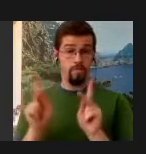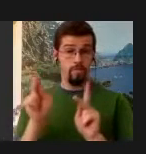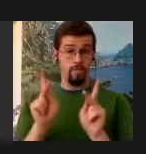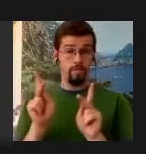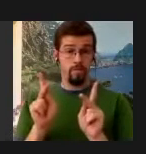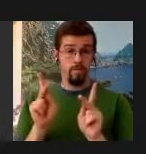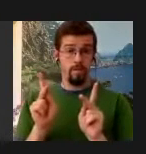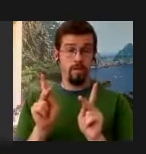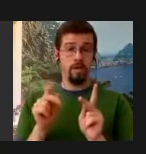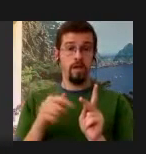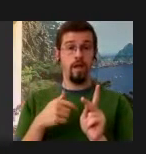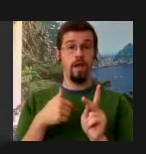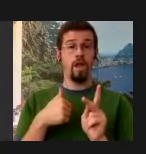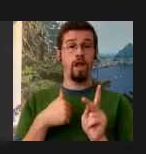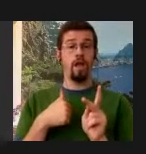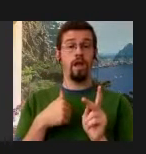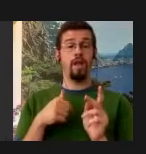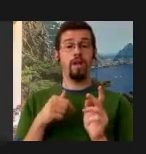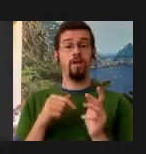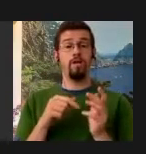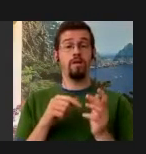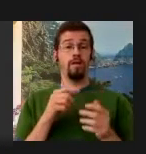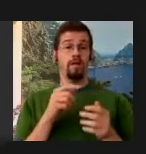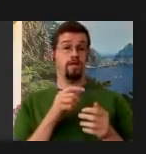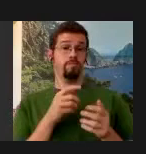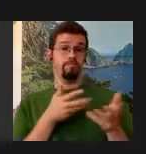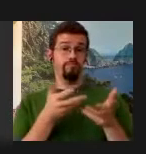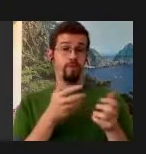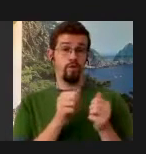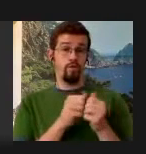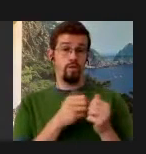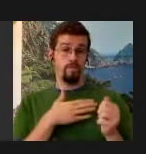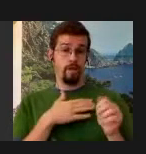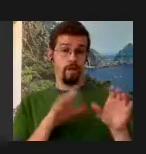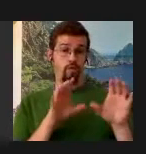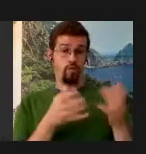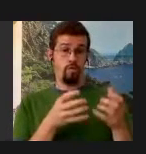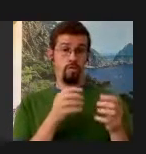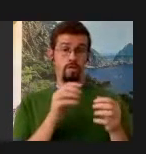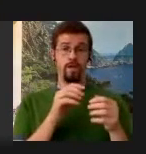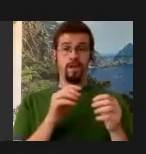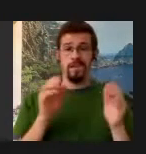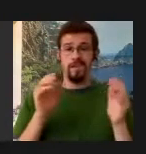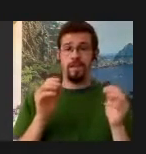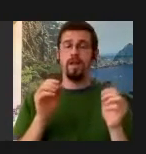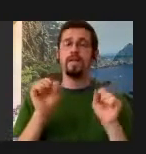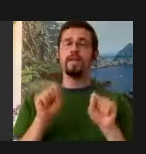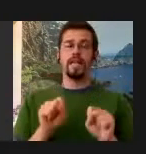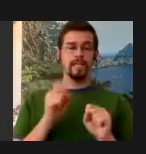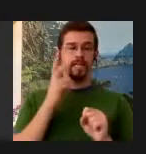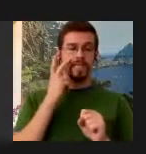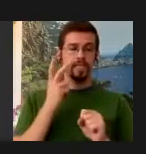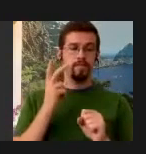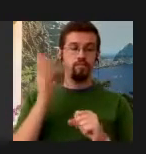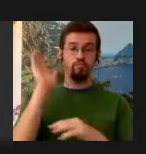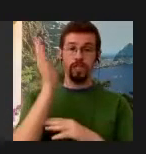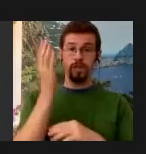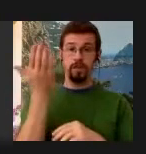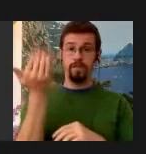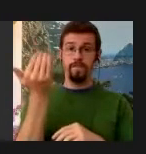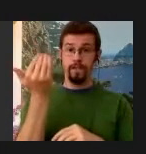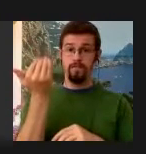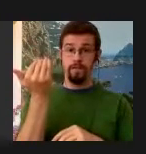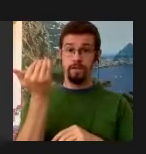was I wrote that in my book which I made, and so you can find on our presentation 15 on